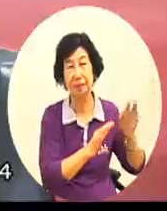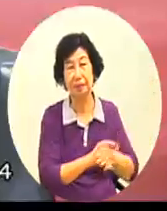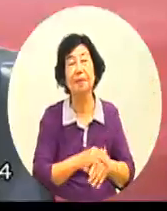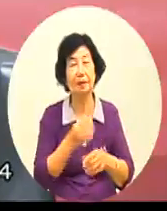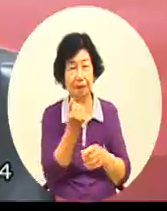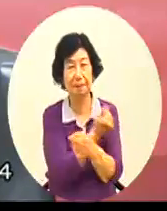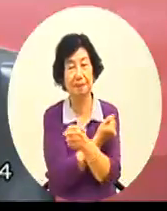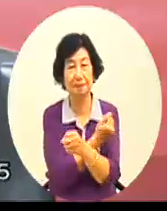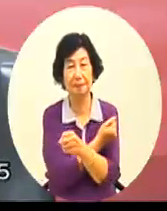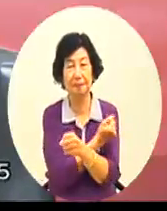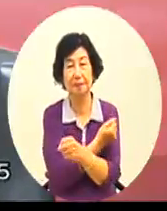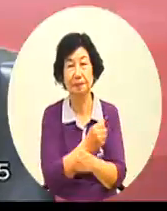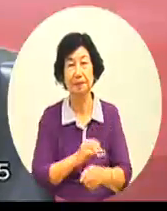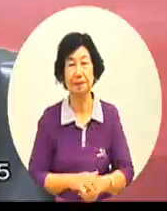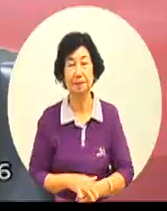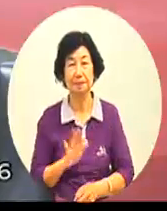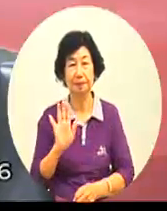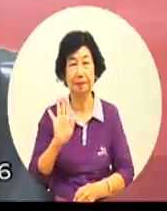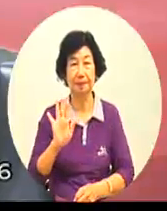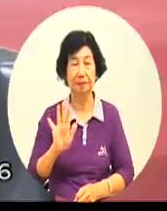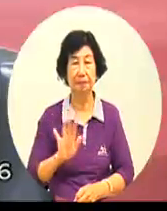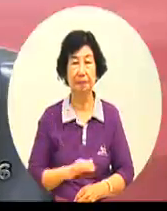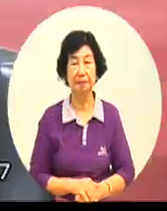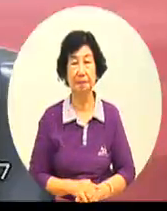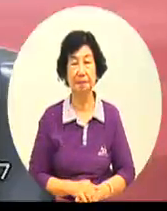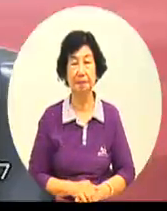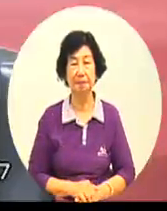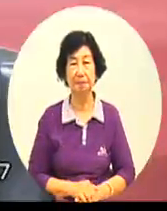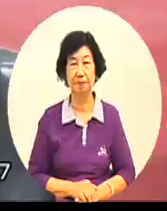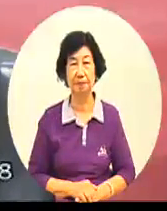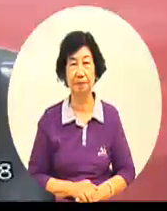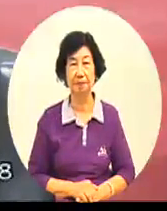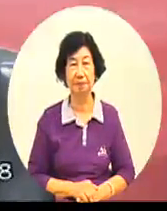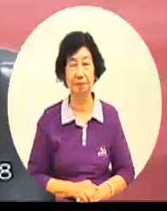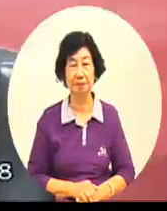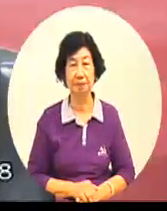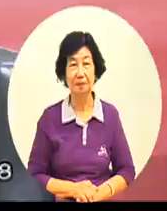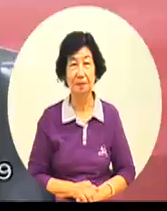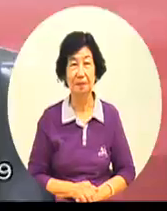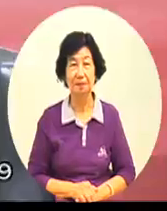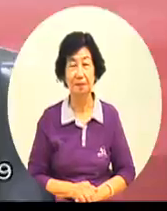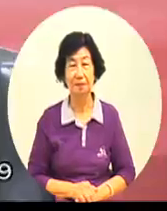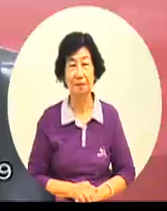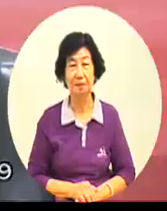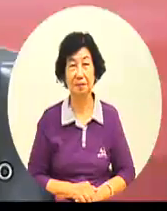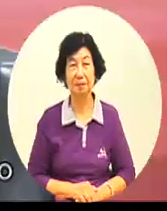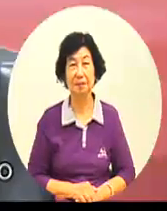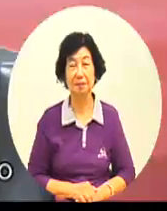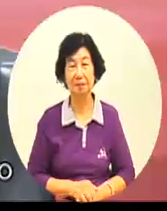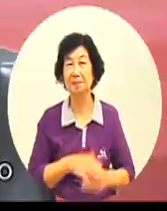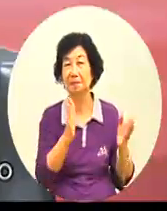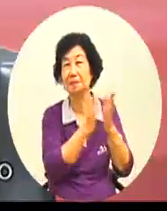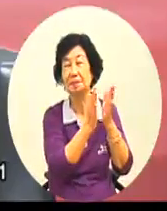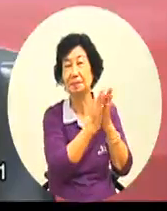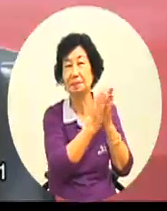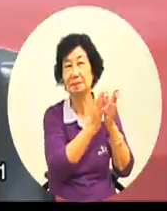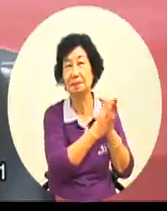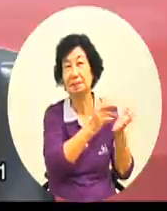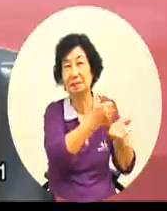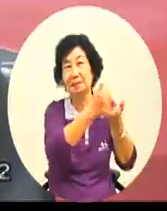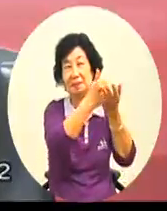苦了哈，好不好？好。 局长要站起来吧，不要不好意思吧。 我们再鼓掌一次，让他鞠躬一